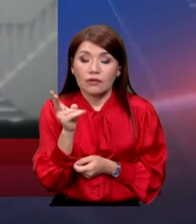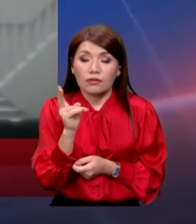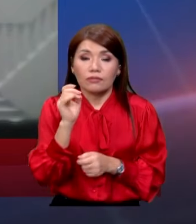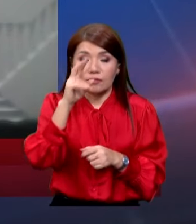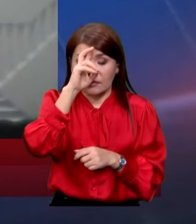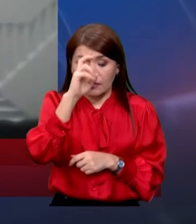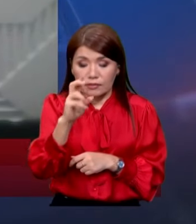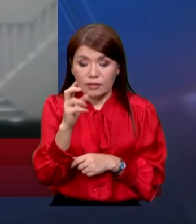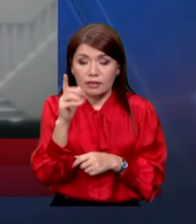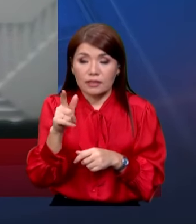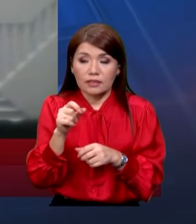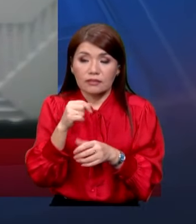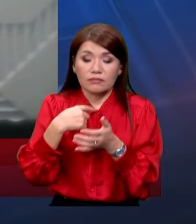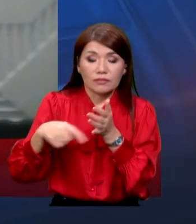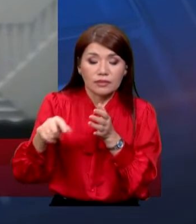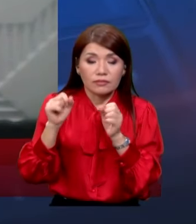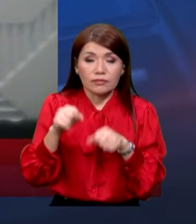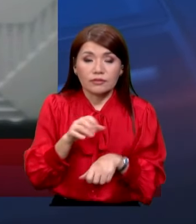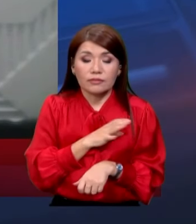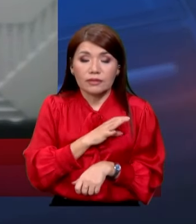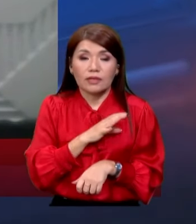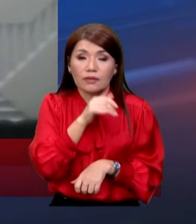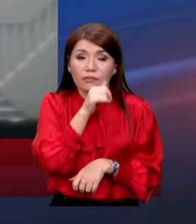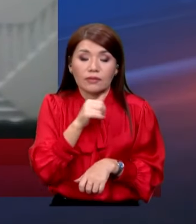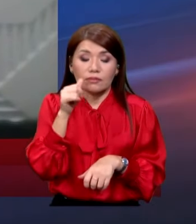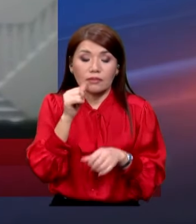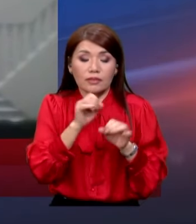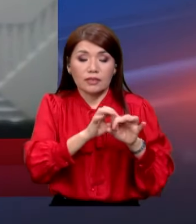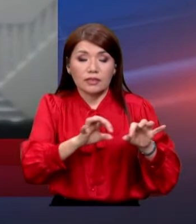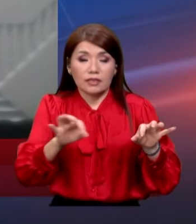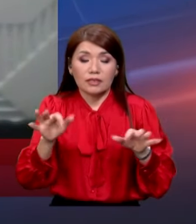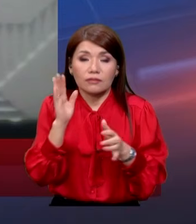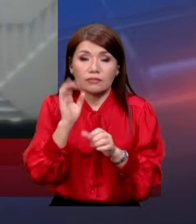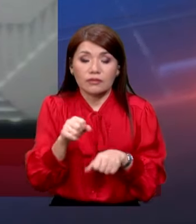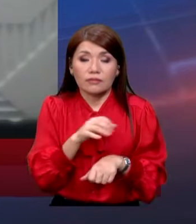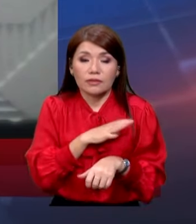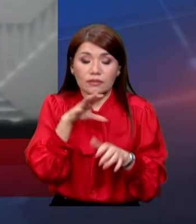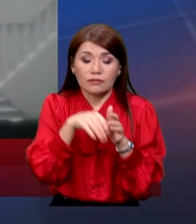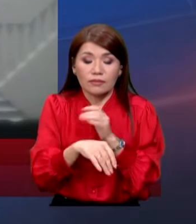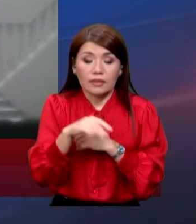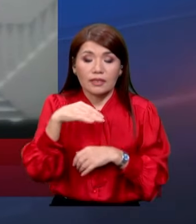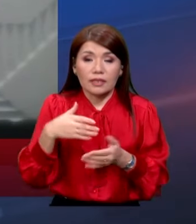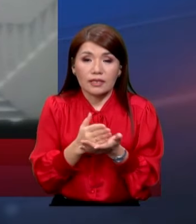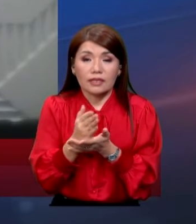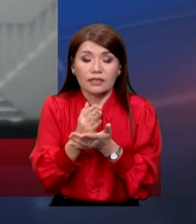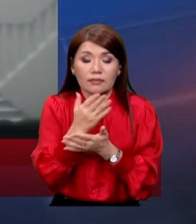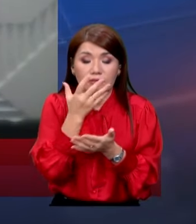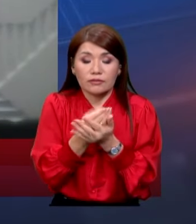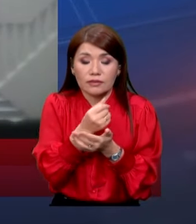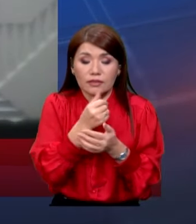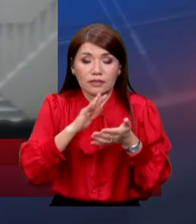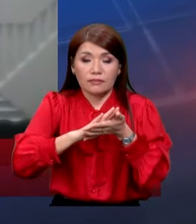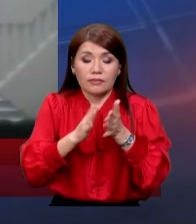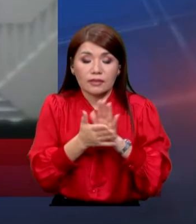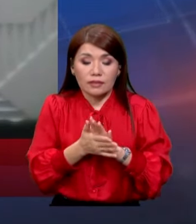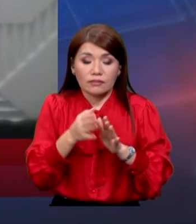мемлекетке сатқындық жасауы мүмкін, мемлекеттік құпияларымен бөлісуі мүмкін, оның ішінде экономикалық қаржылық мүдде болуы мүмкін,